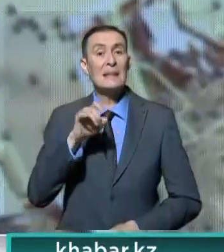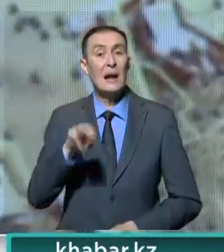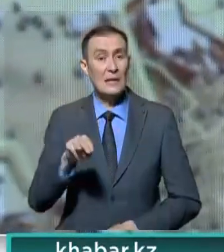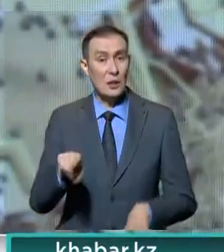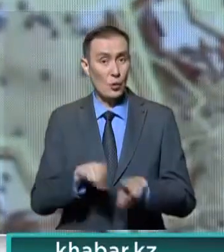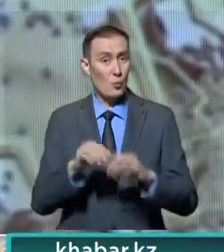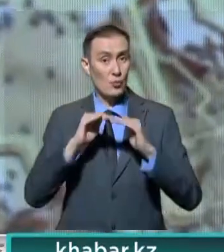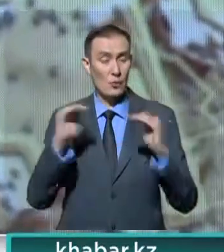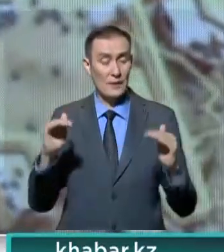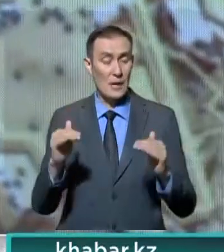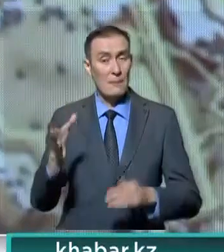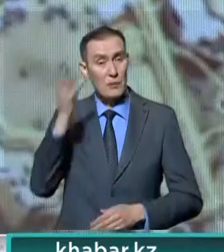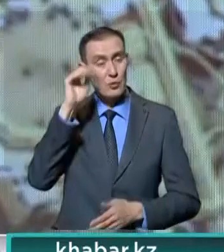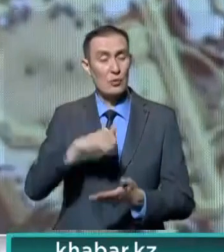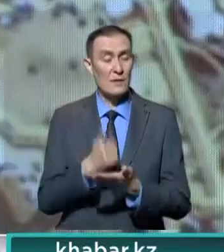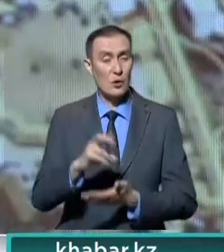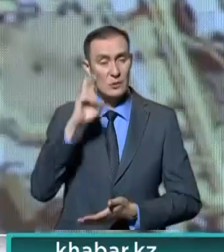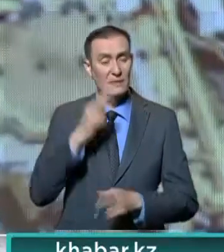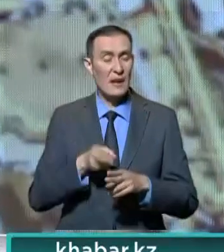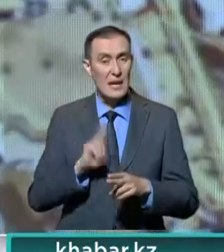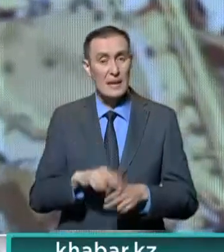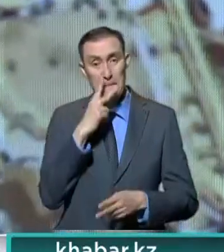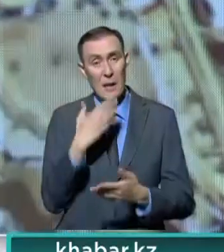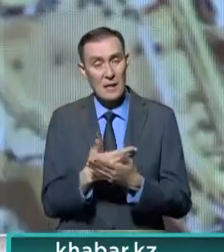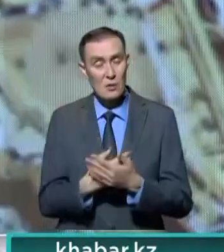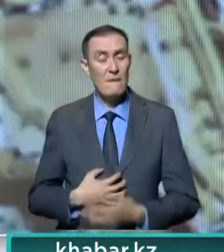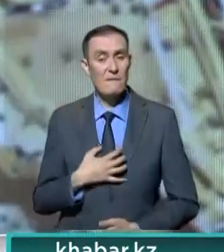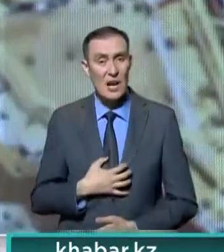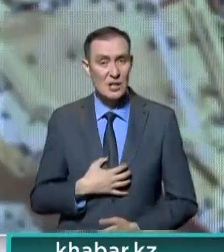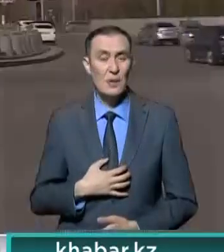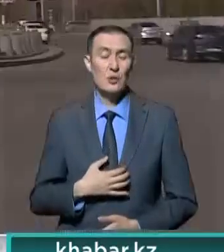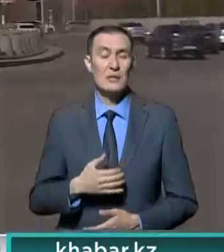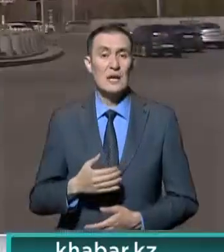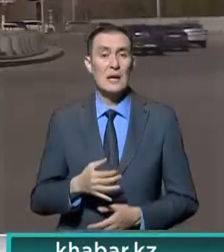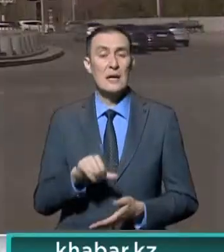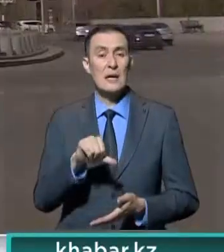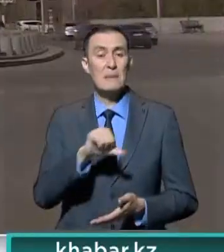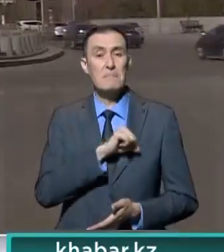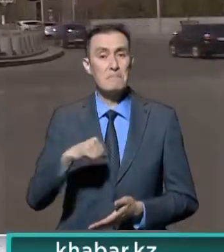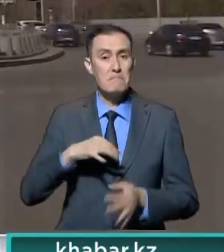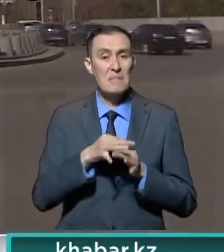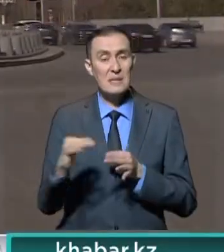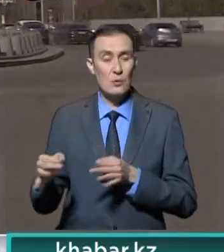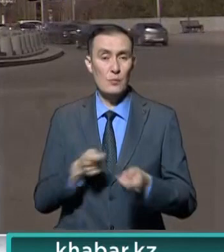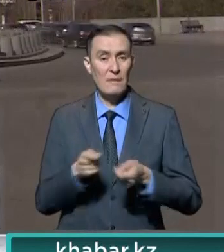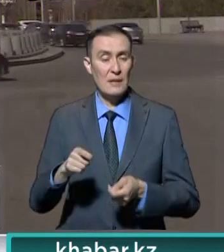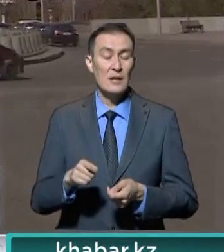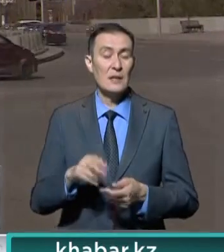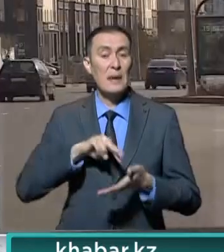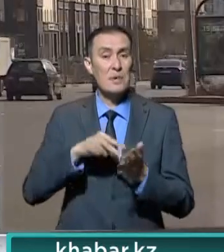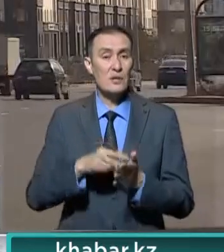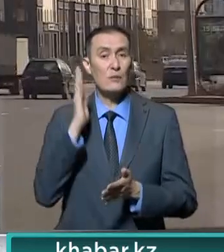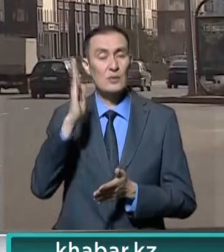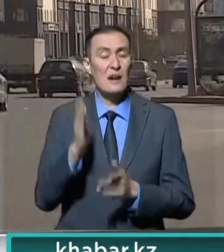такого уровня. По мнению главы государства, это свидетельствует о важной роли местных представительных органов власти в реализации намеченного